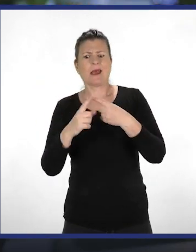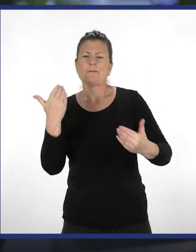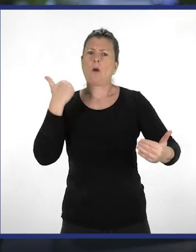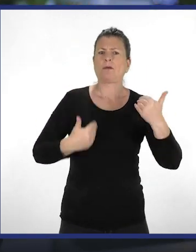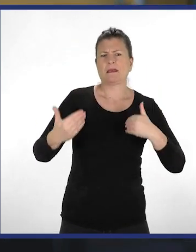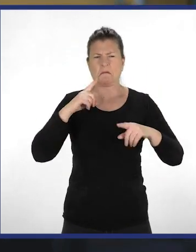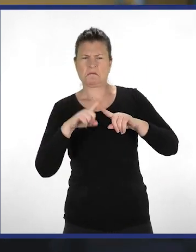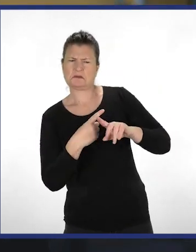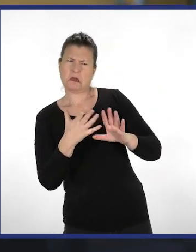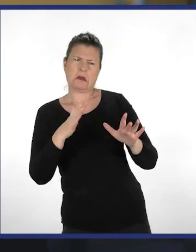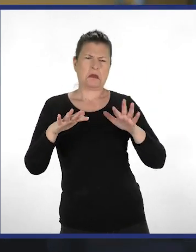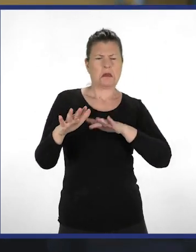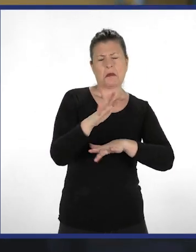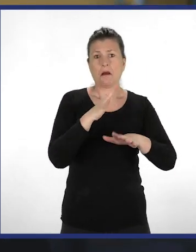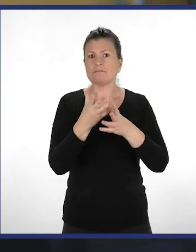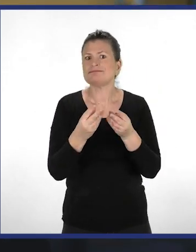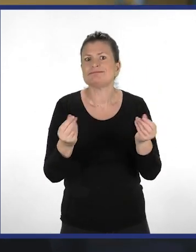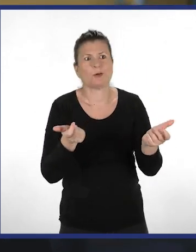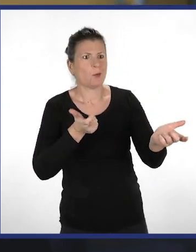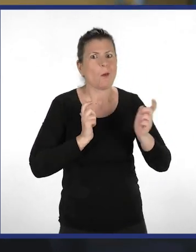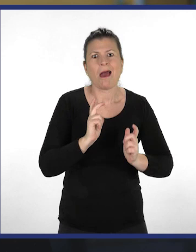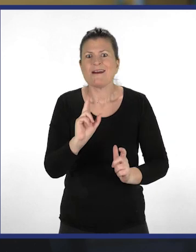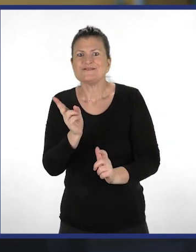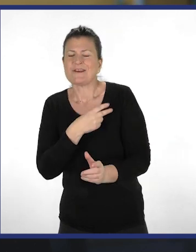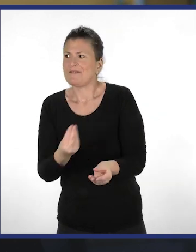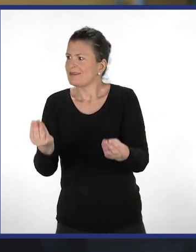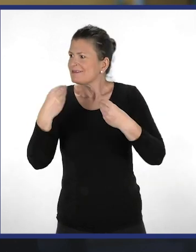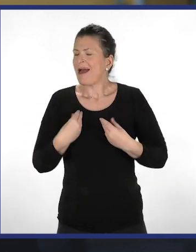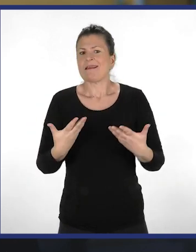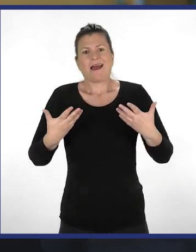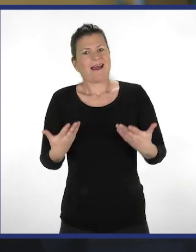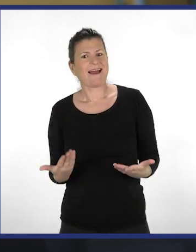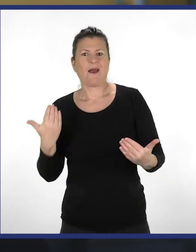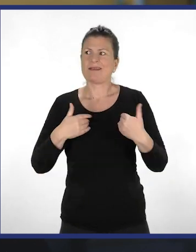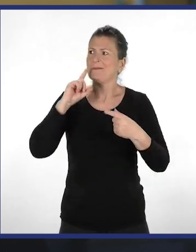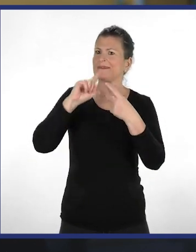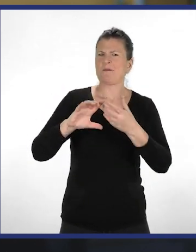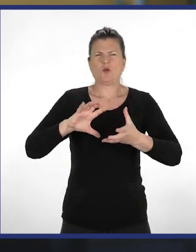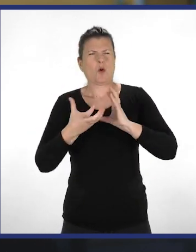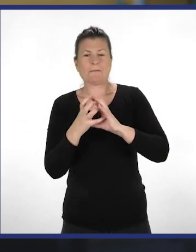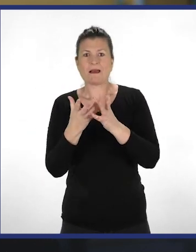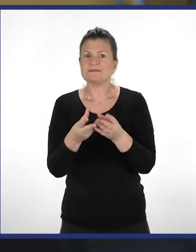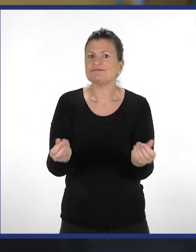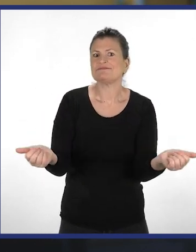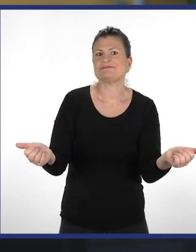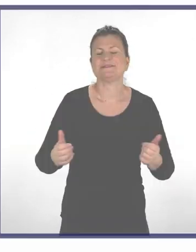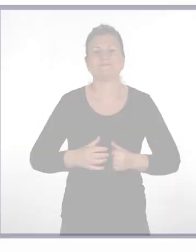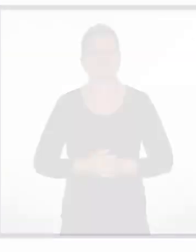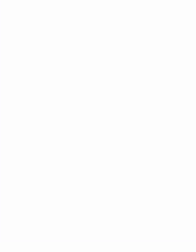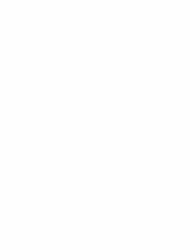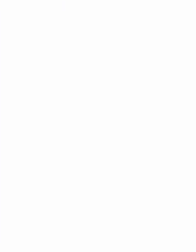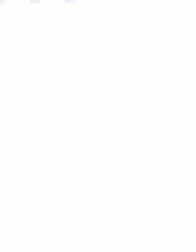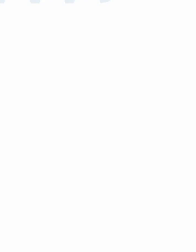de démystifier le sujet auprès de mes collègues et managers. Et puis pour moi, ça a permis d'être décomplexé sur le sujet du handicap.